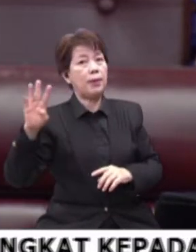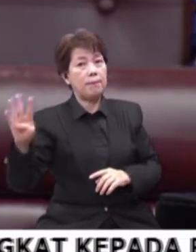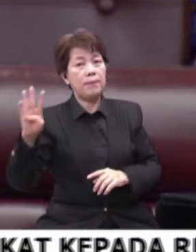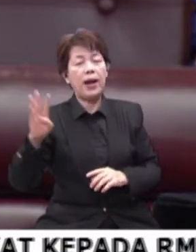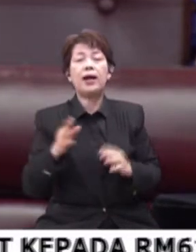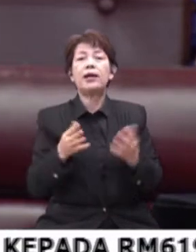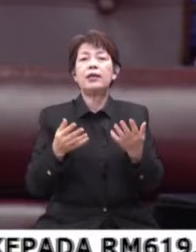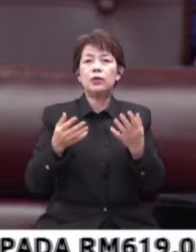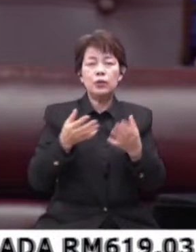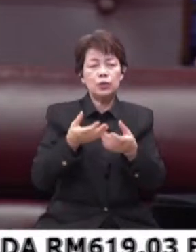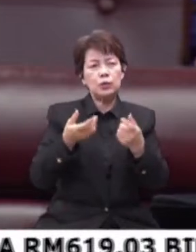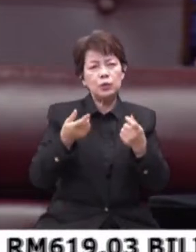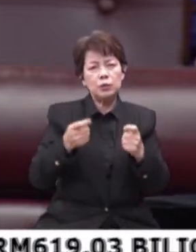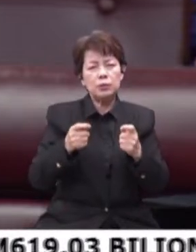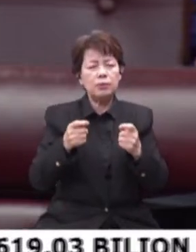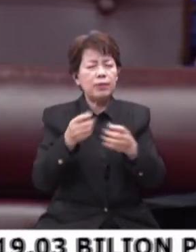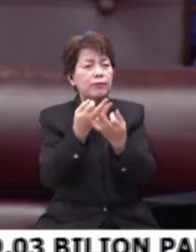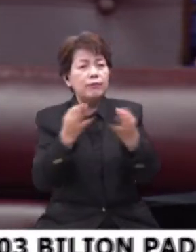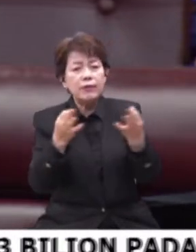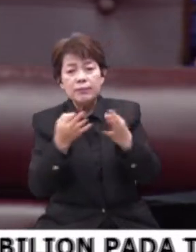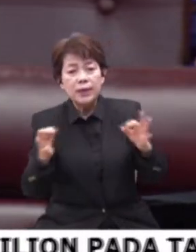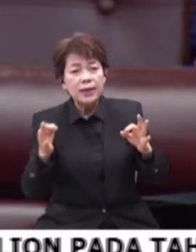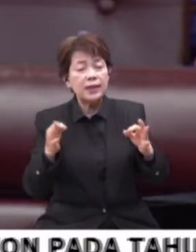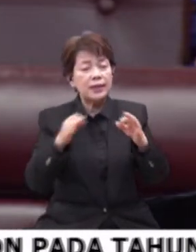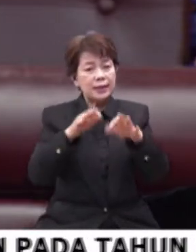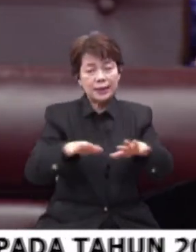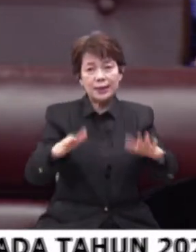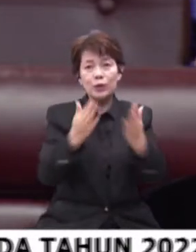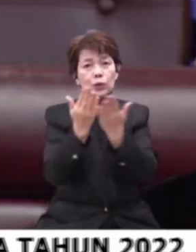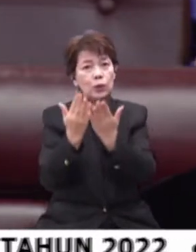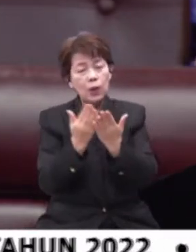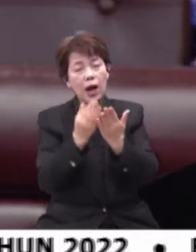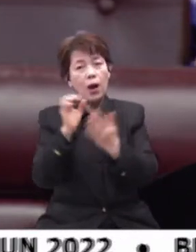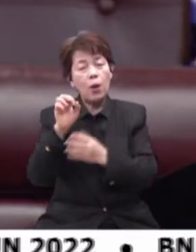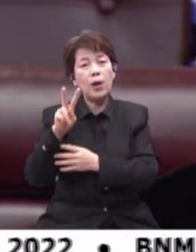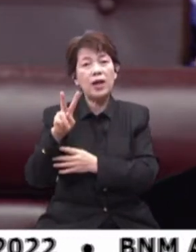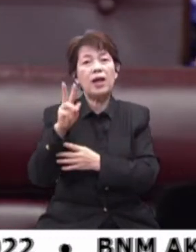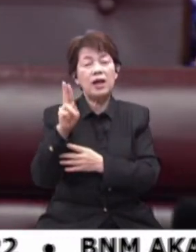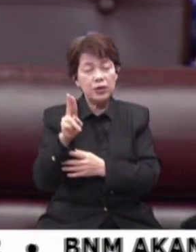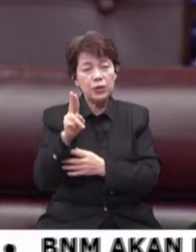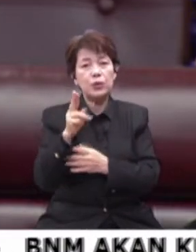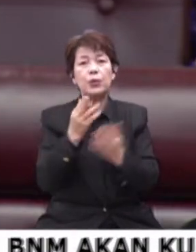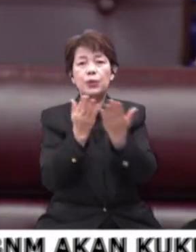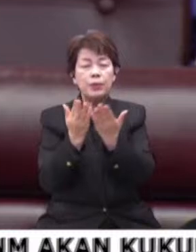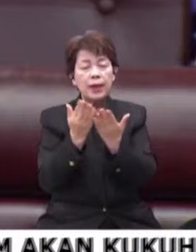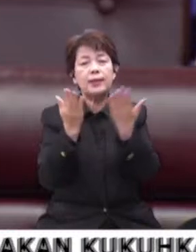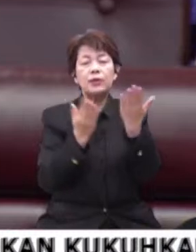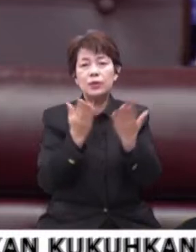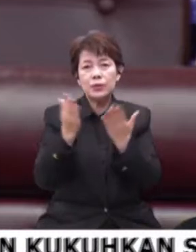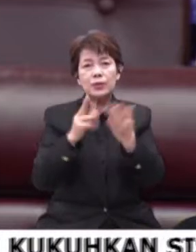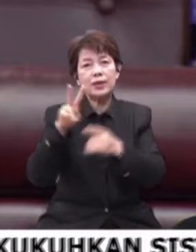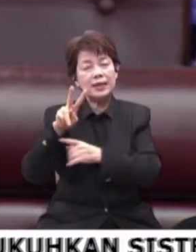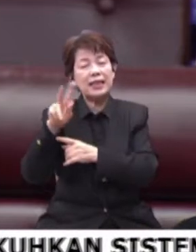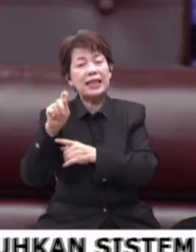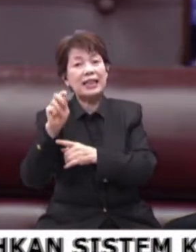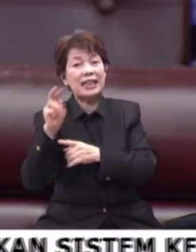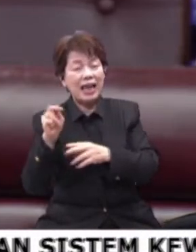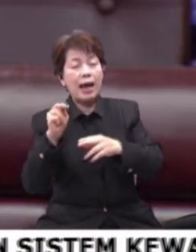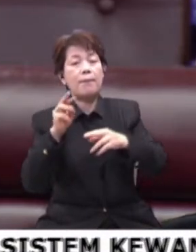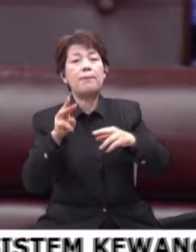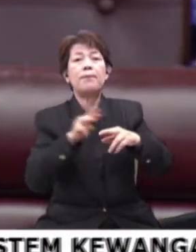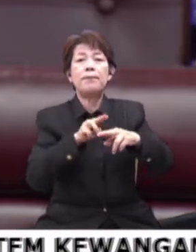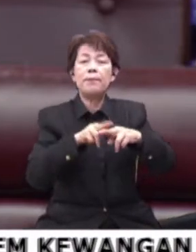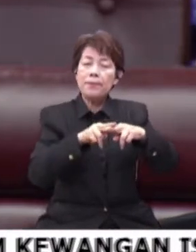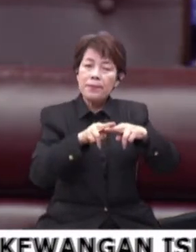percuma kepada pelajar sekolah dan orang kurang upaya yang menggunakan penghematan KTM komite